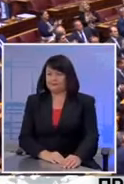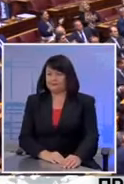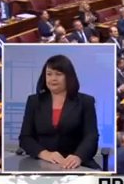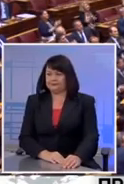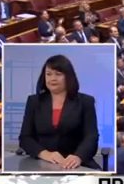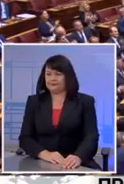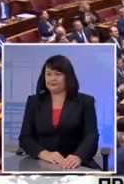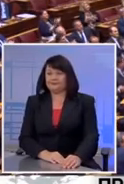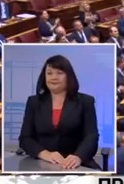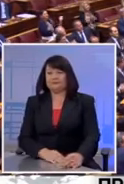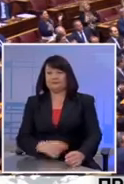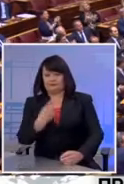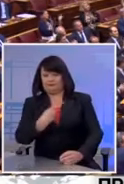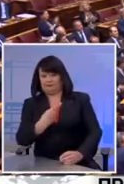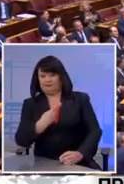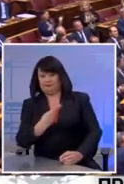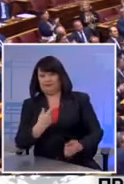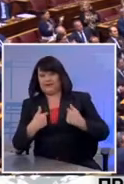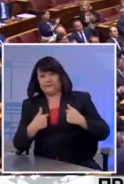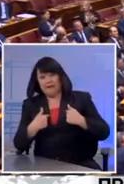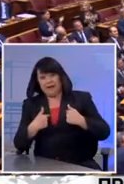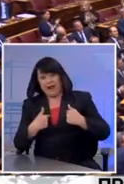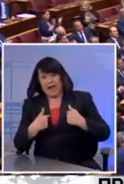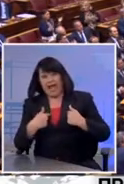Τους ενικούς, τους υπουργούς σας, όχι σε μένα.